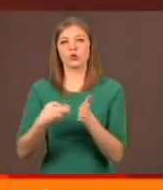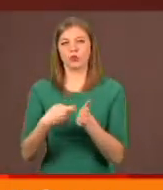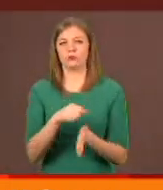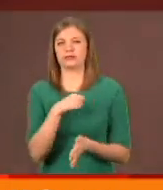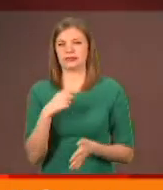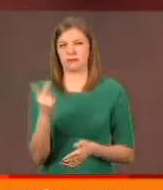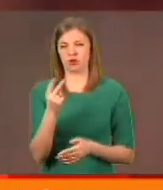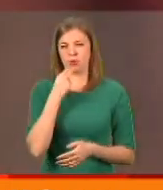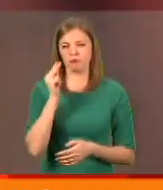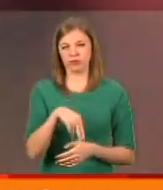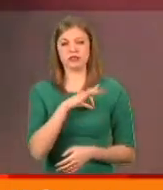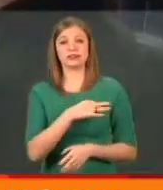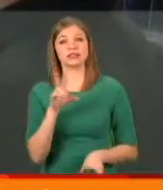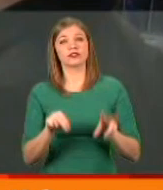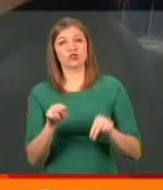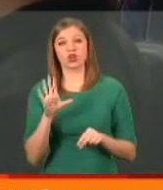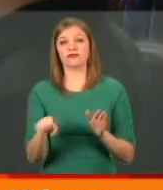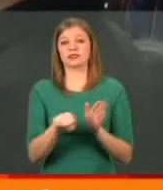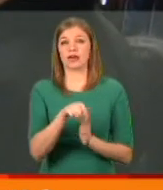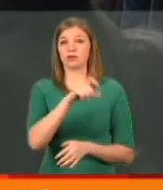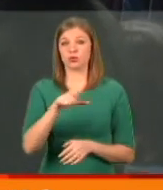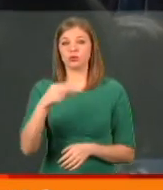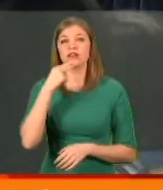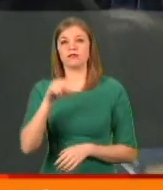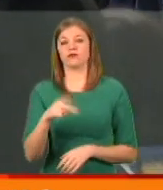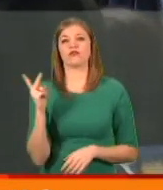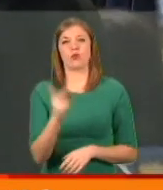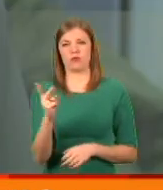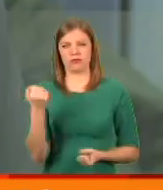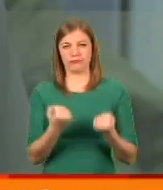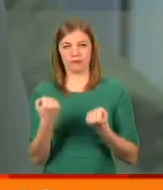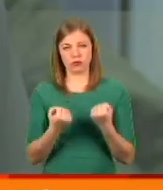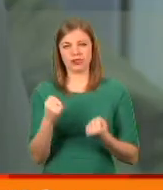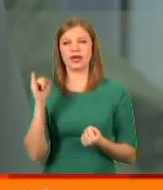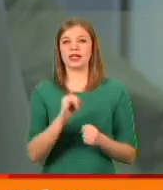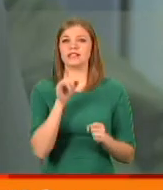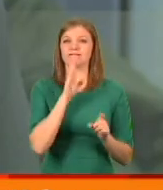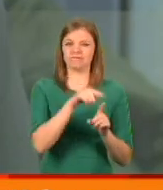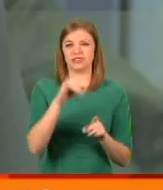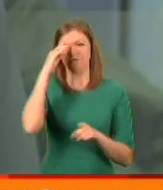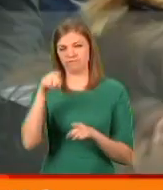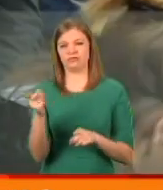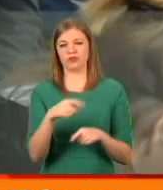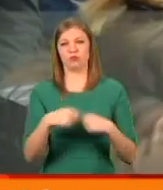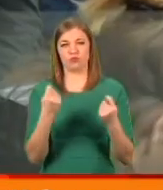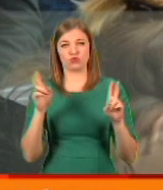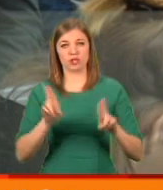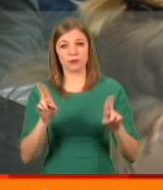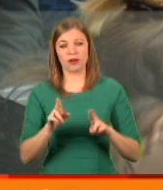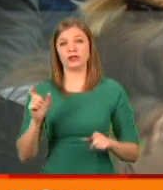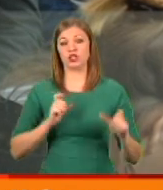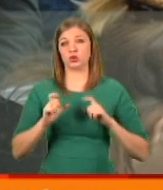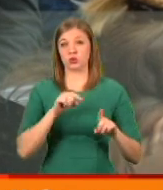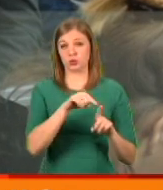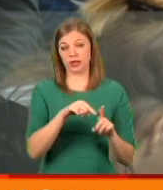самих обвинувачених. Слідчі вважають, у загибелі людей винні обидва водія. І Зайцева, і Дронов порушили правила.